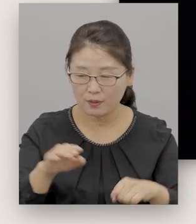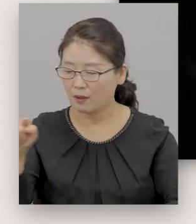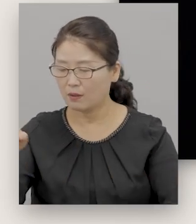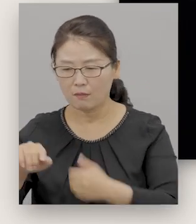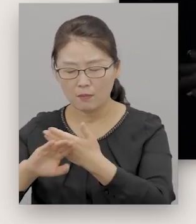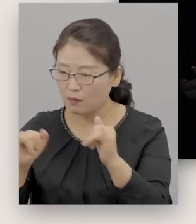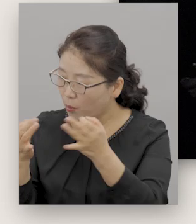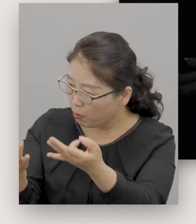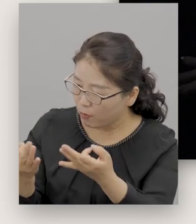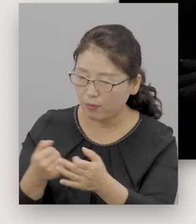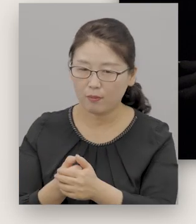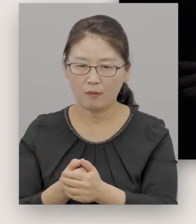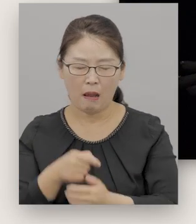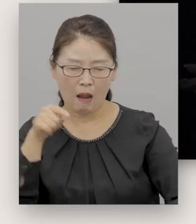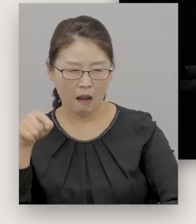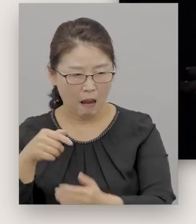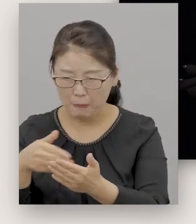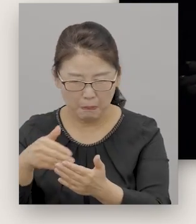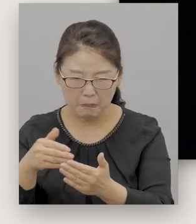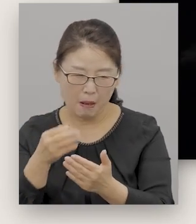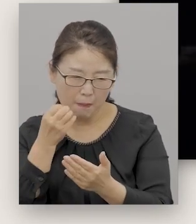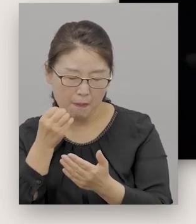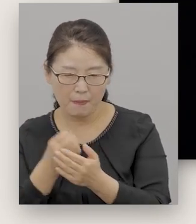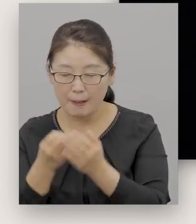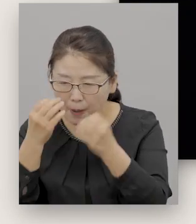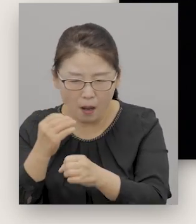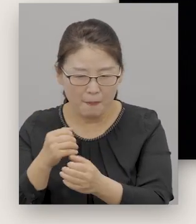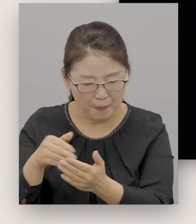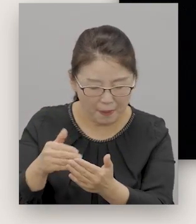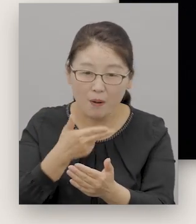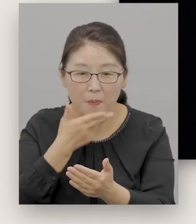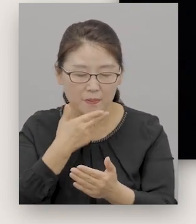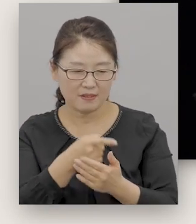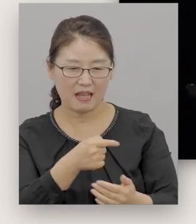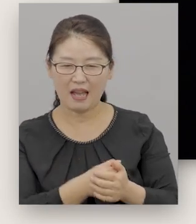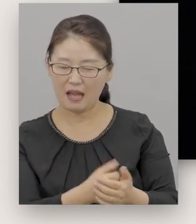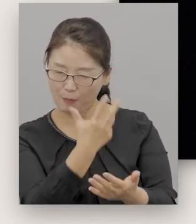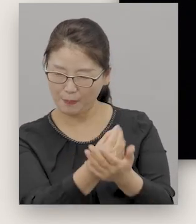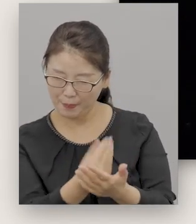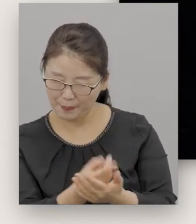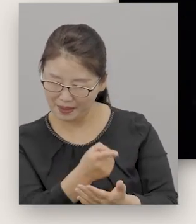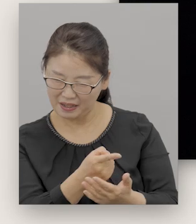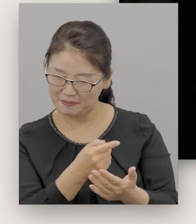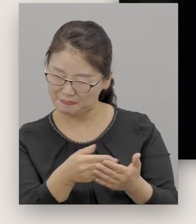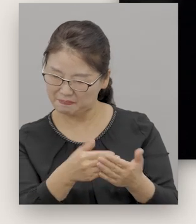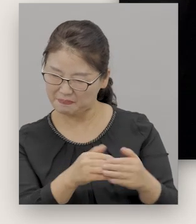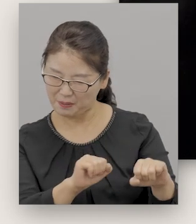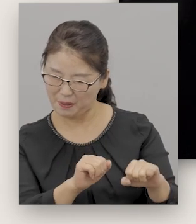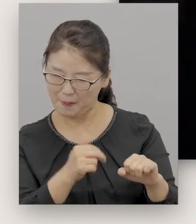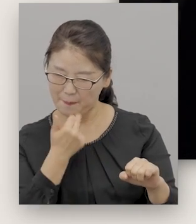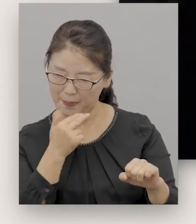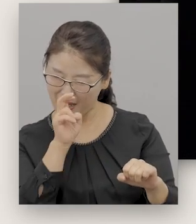하고 복제품만 만들고 사실은 미술계에서 은퇴한 것이다라고 많이 여겨졌다고 합니다. 말을